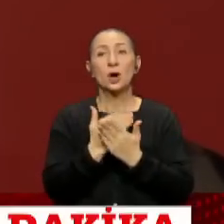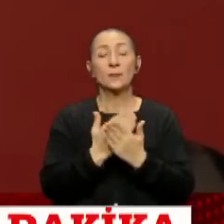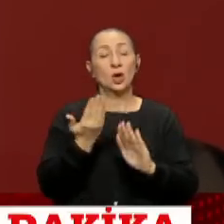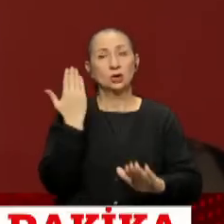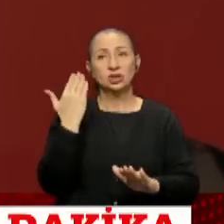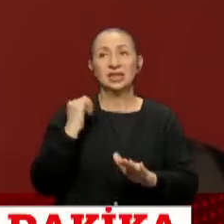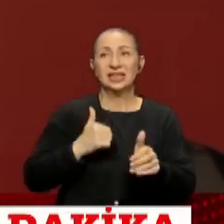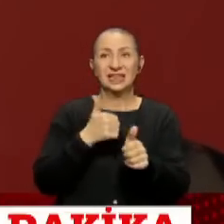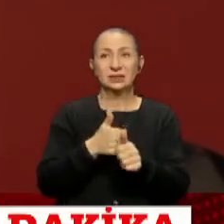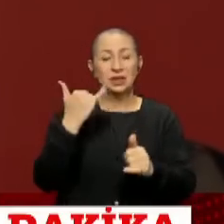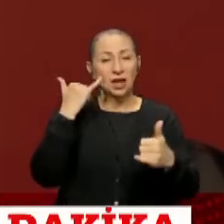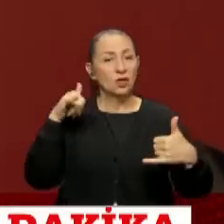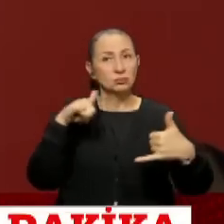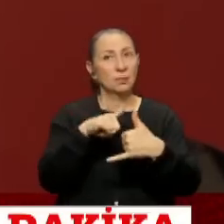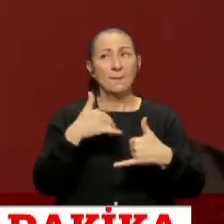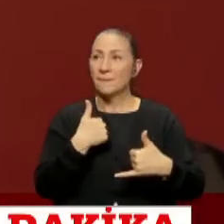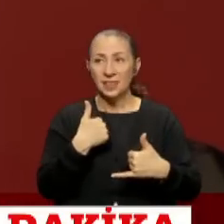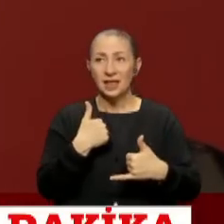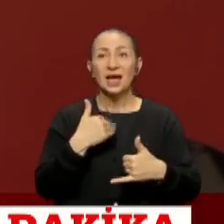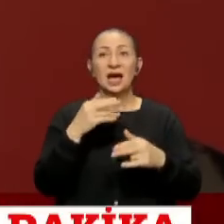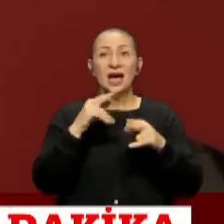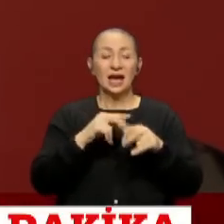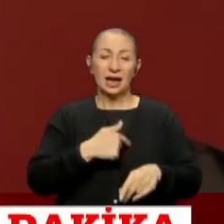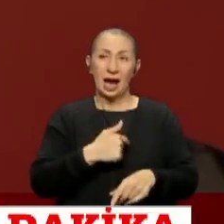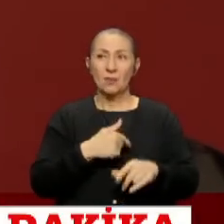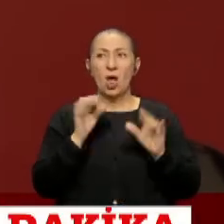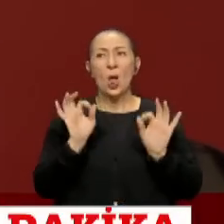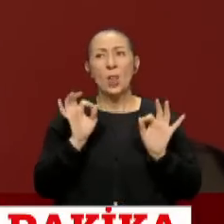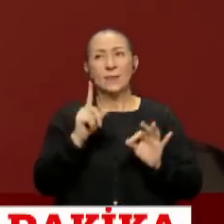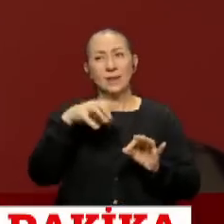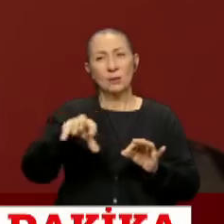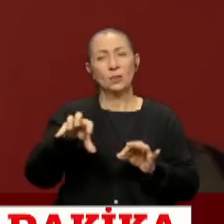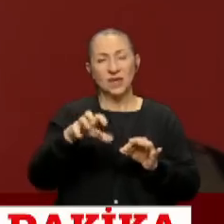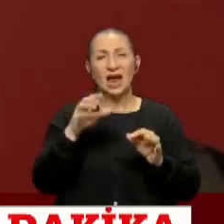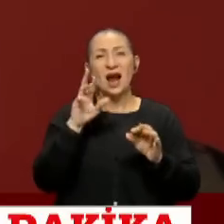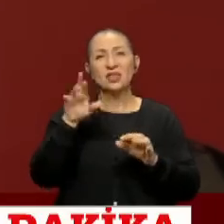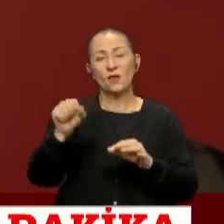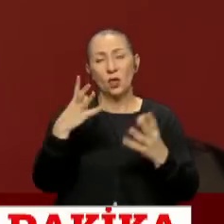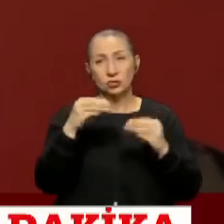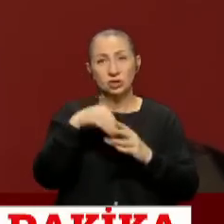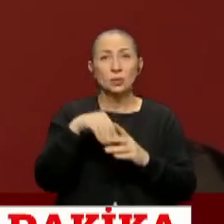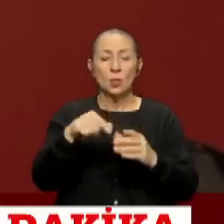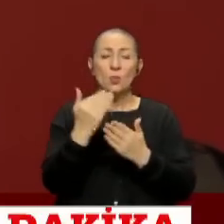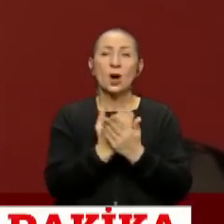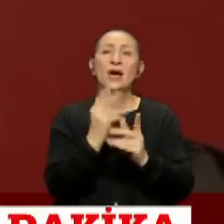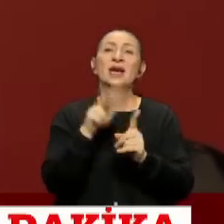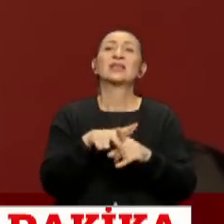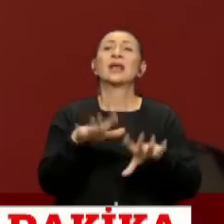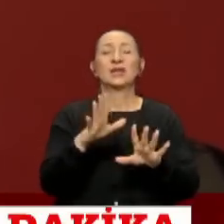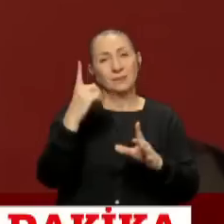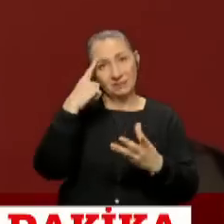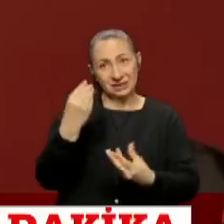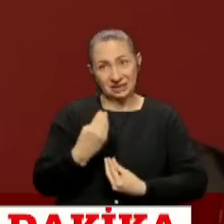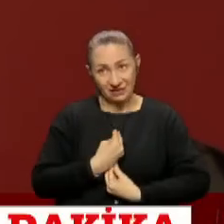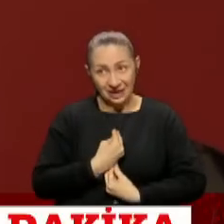programdan önce danışmanıyla telefonda görüştüm. Kardiyoloji gibi önemli bir bölümde randevusu olduğu için bugün bu programa